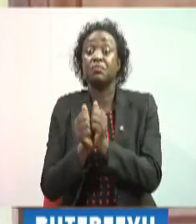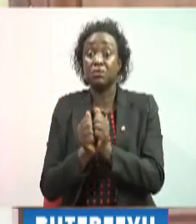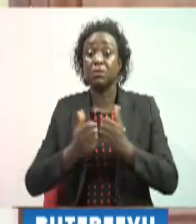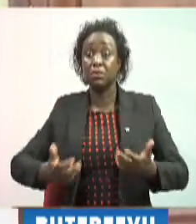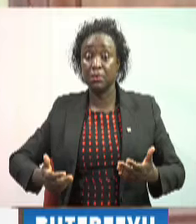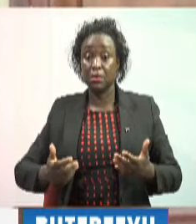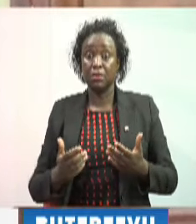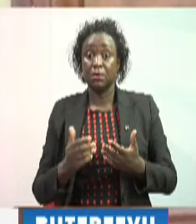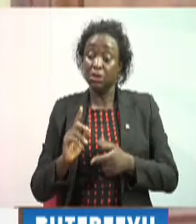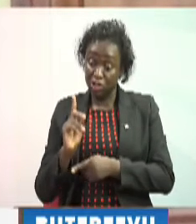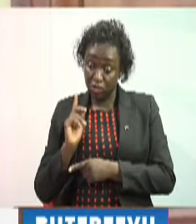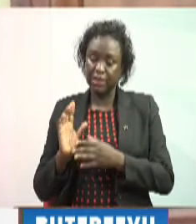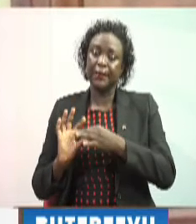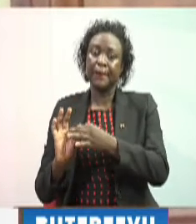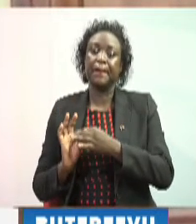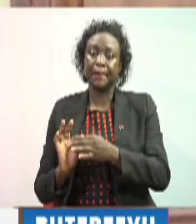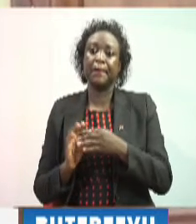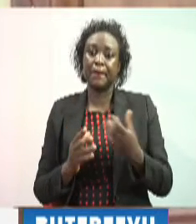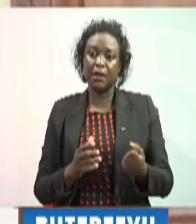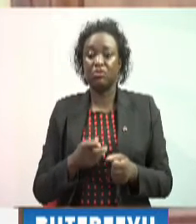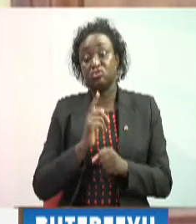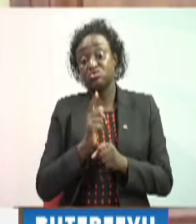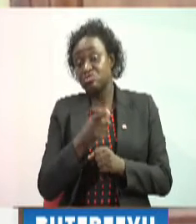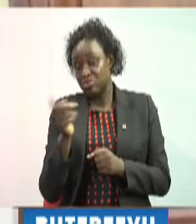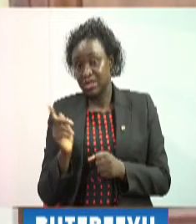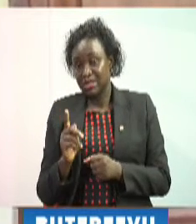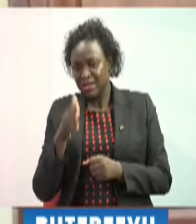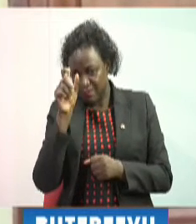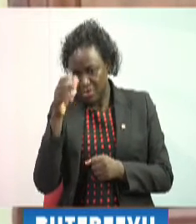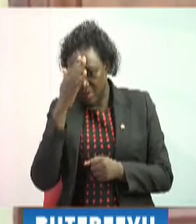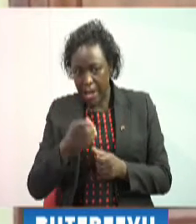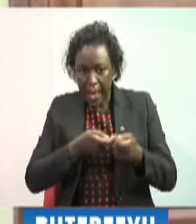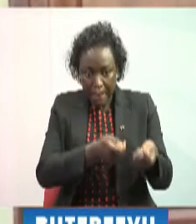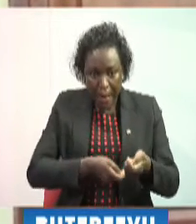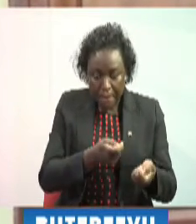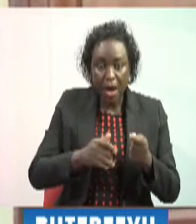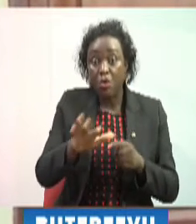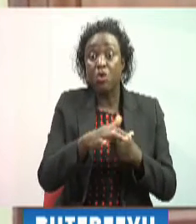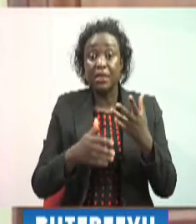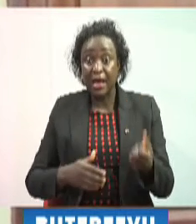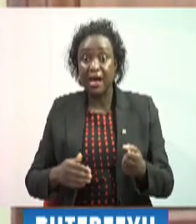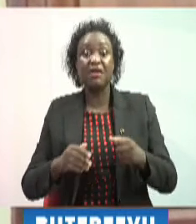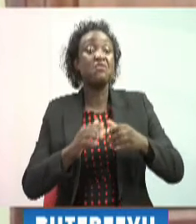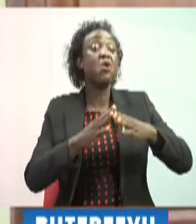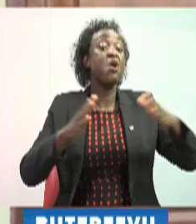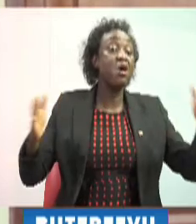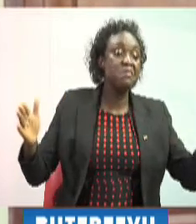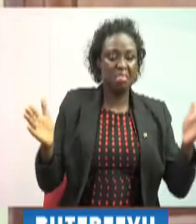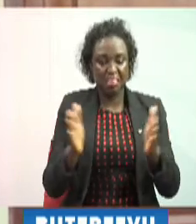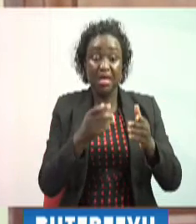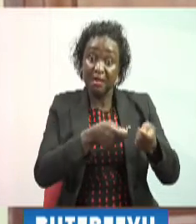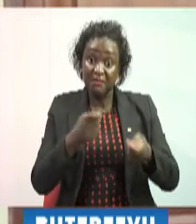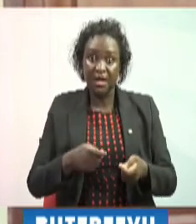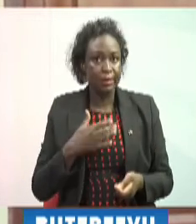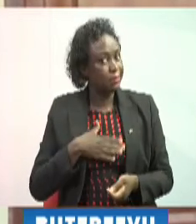Twakwatagajira n'ebitongole ebikuuma ddembe era twagala okubalabula buli amanyi nti w'olimira oli mu ntobazi n'obona abeera munene nga wenkana otya togenda